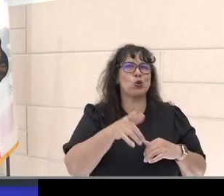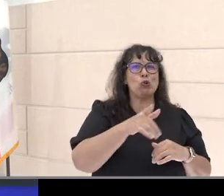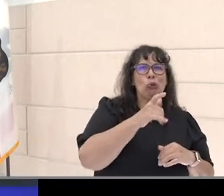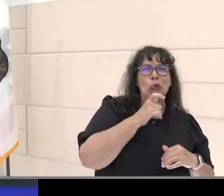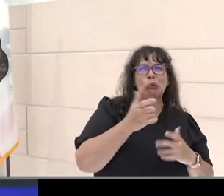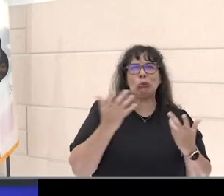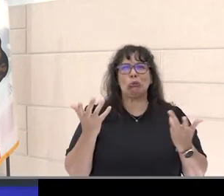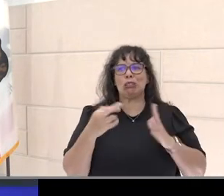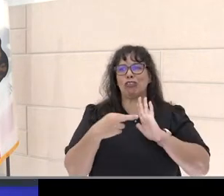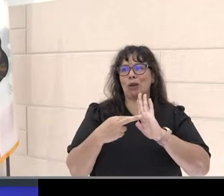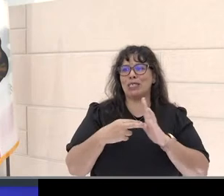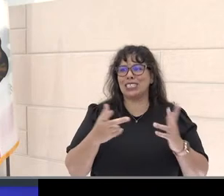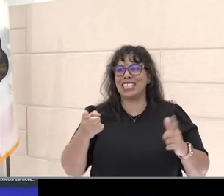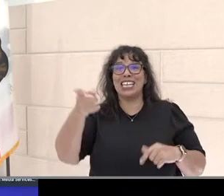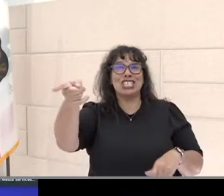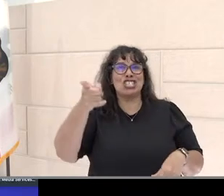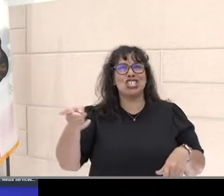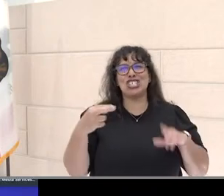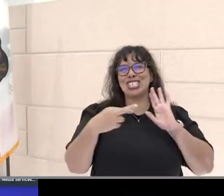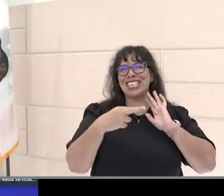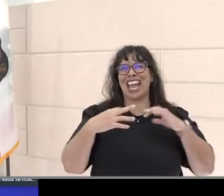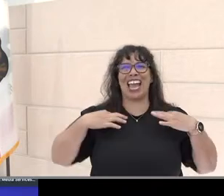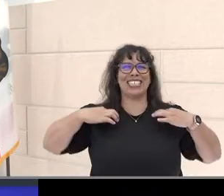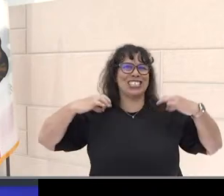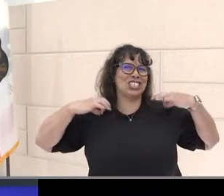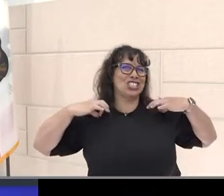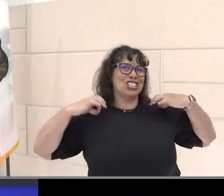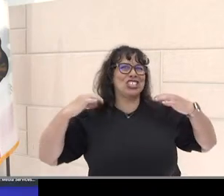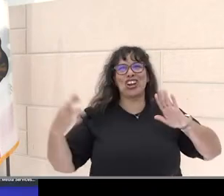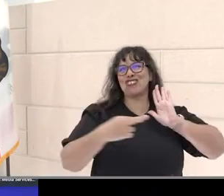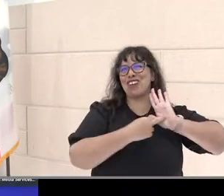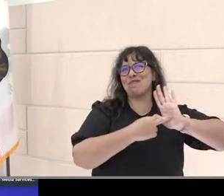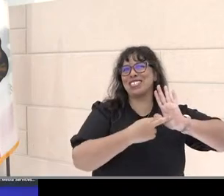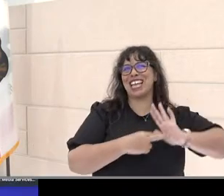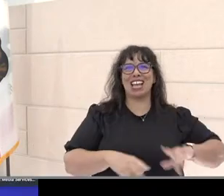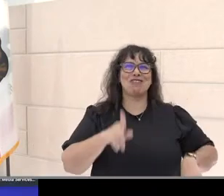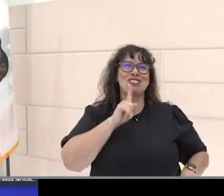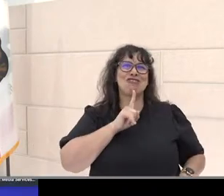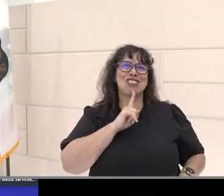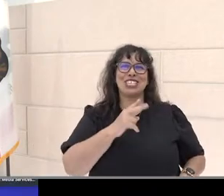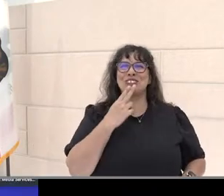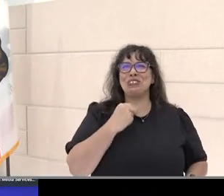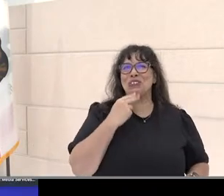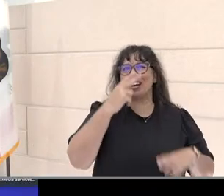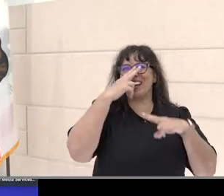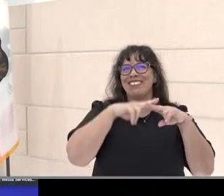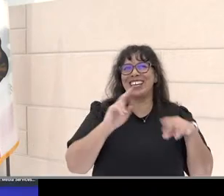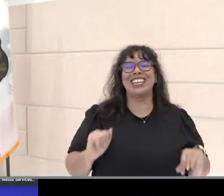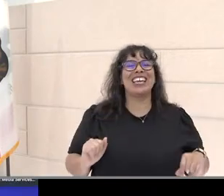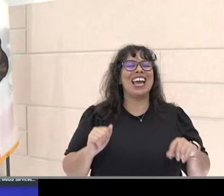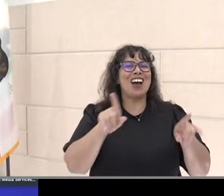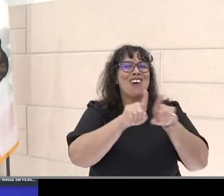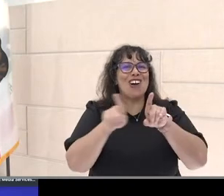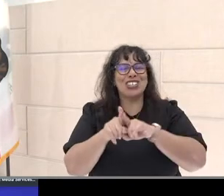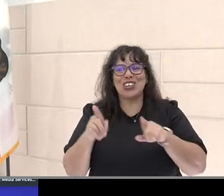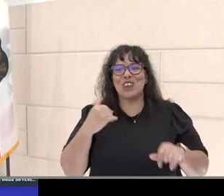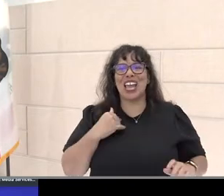ปี๊ยดับใบจองดังทาตาประมาณเรียนประมาณเนี่ยเรียนกำรัดนากำรัดถนัดนาค